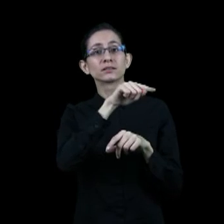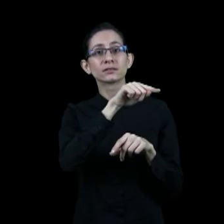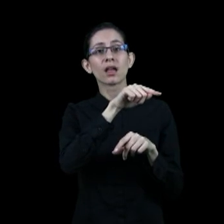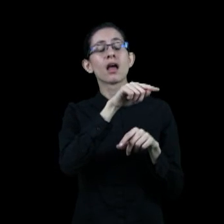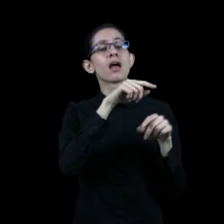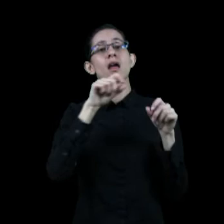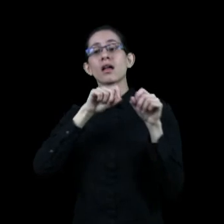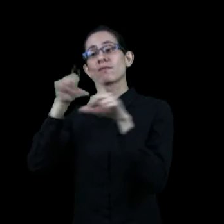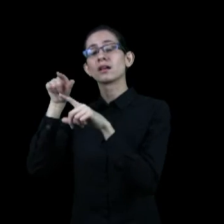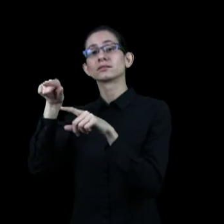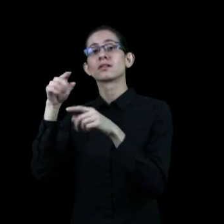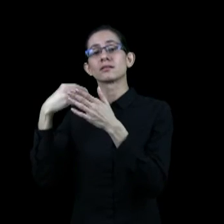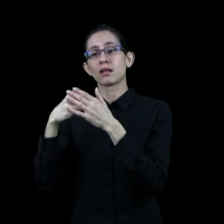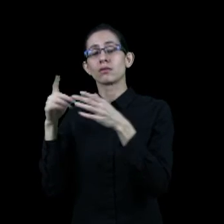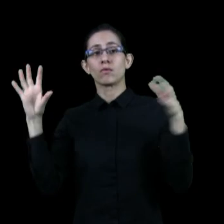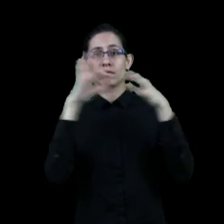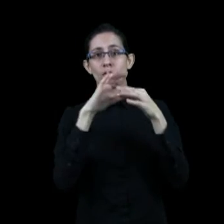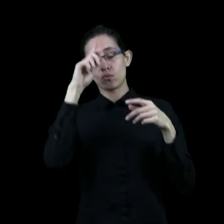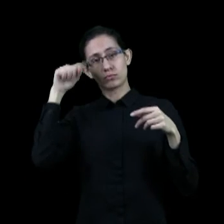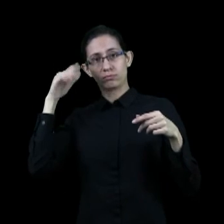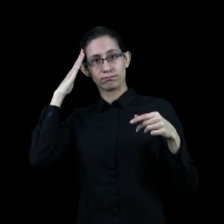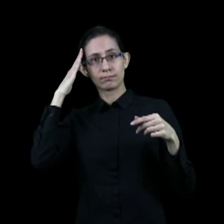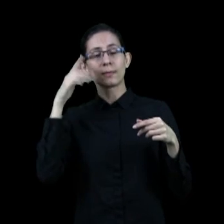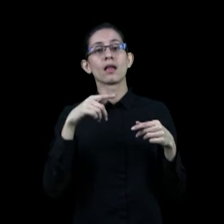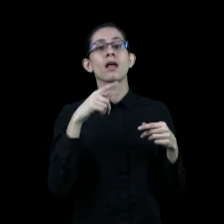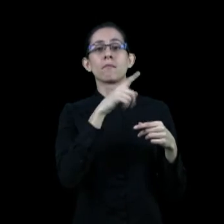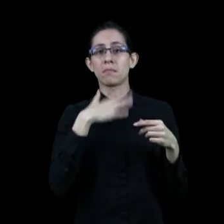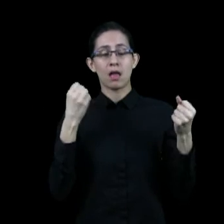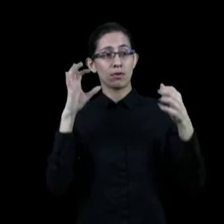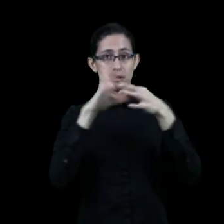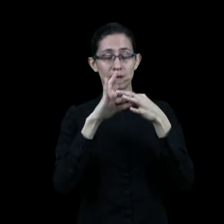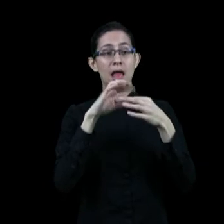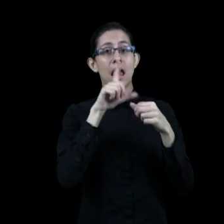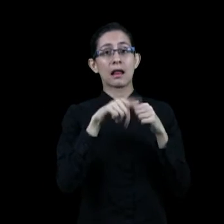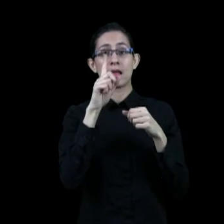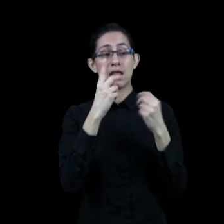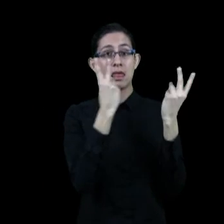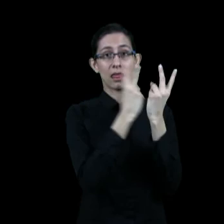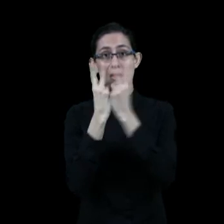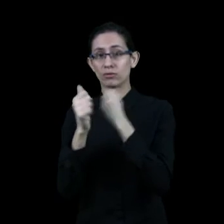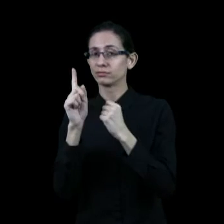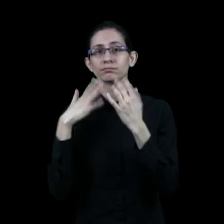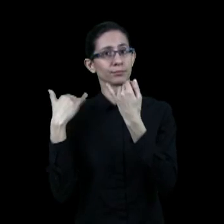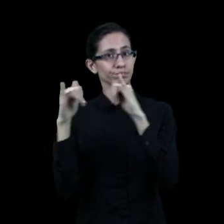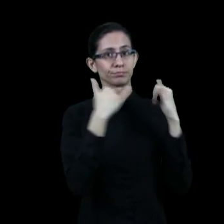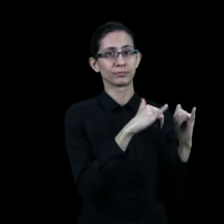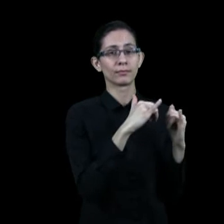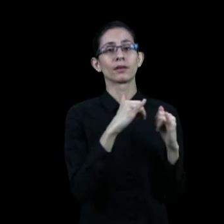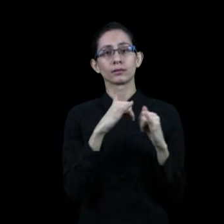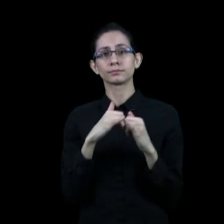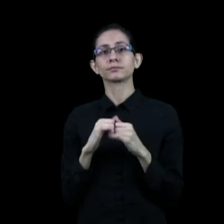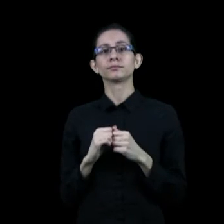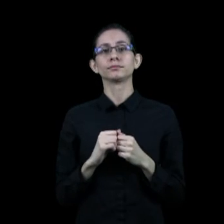naprawdę się mierzy. Dziś ludzie utożsamiają inflację z inflacją cenową. Chociaż te pojęcia są powiązane,